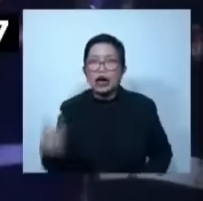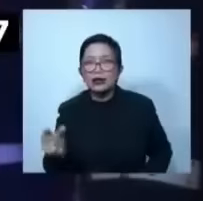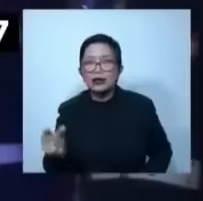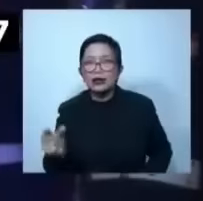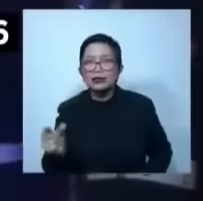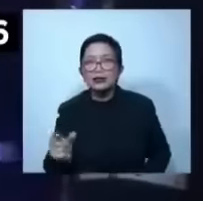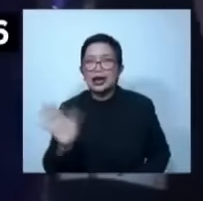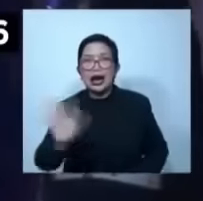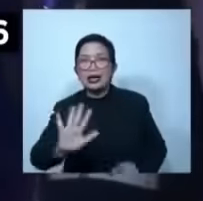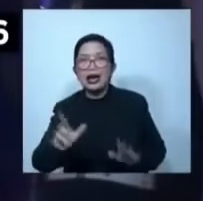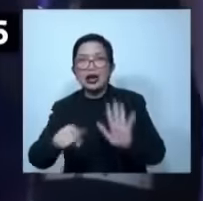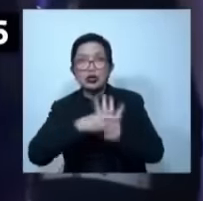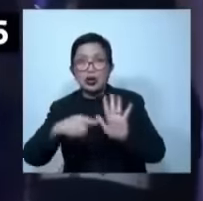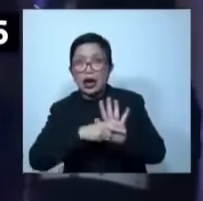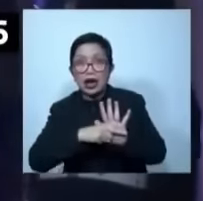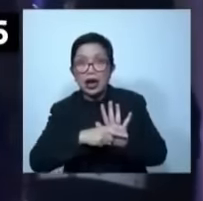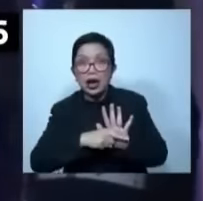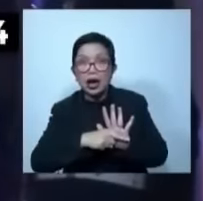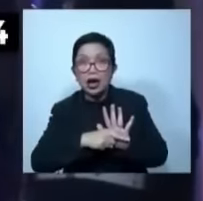ada kekurangan?